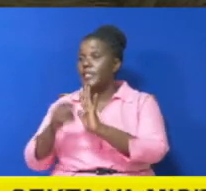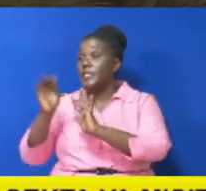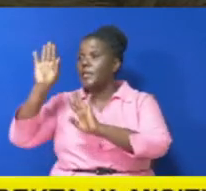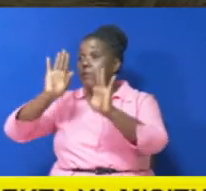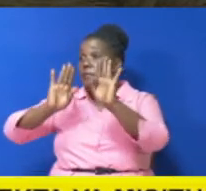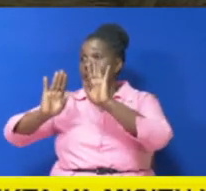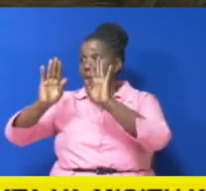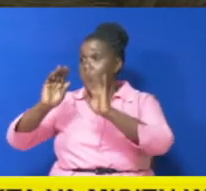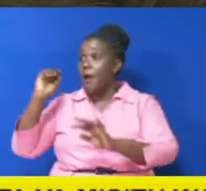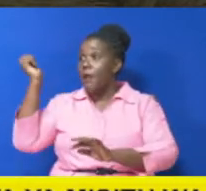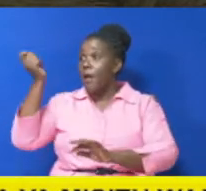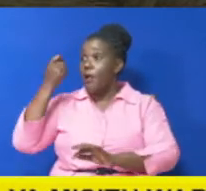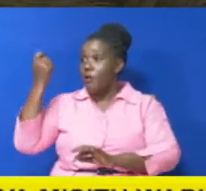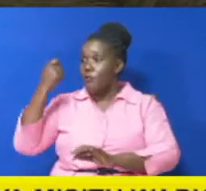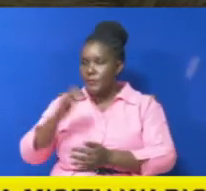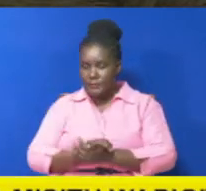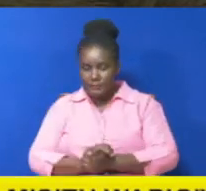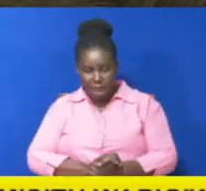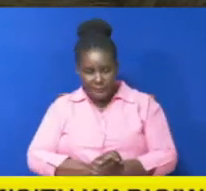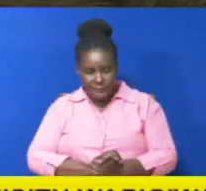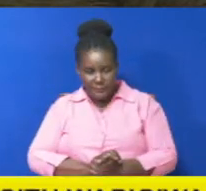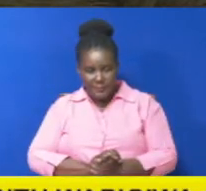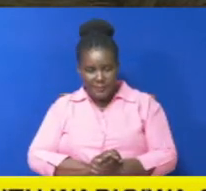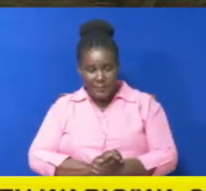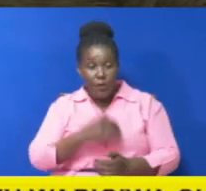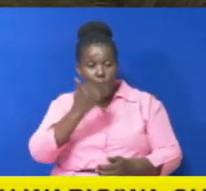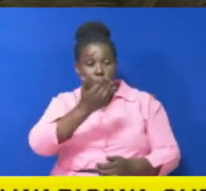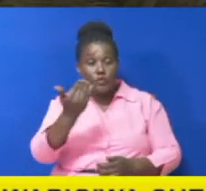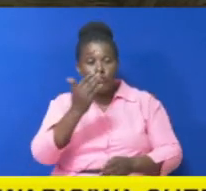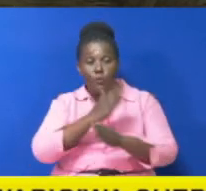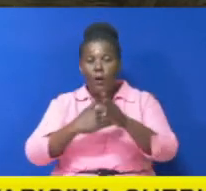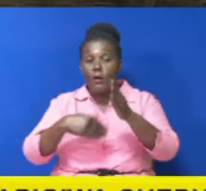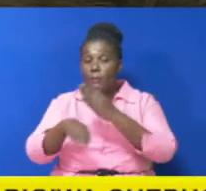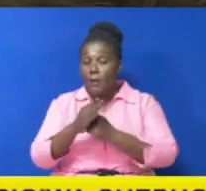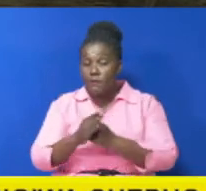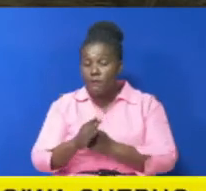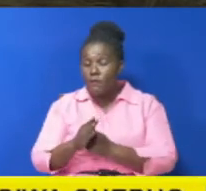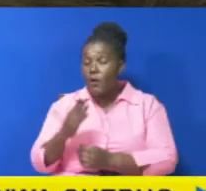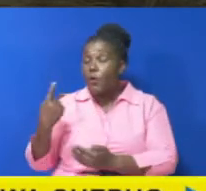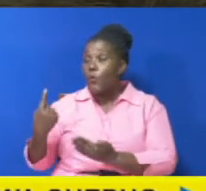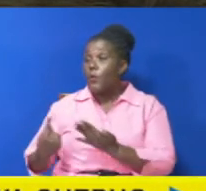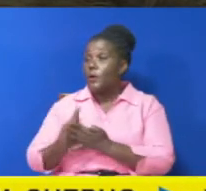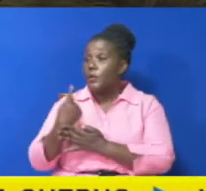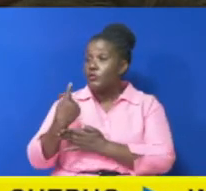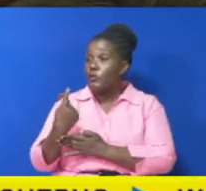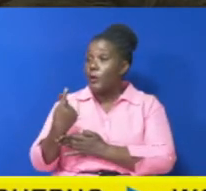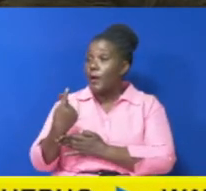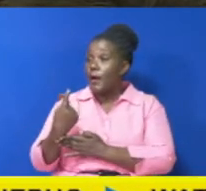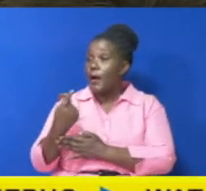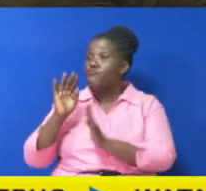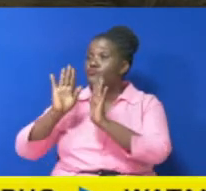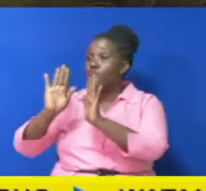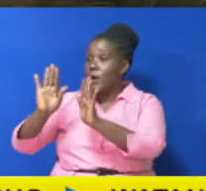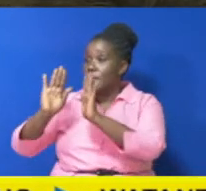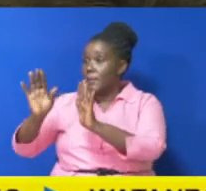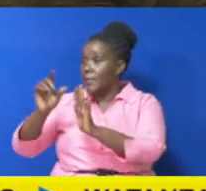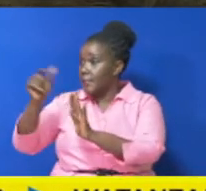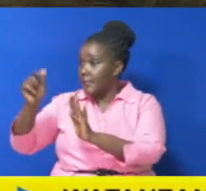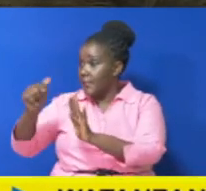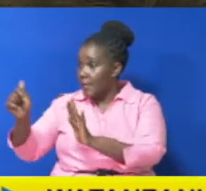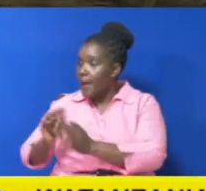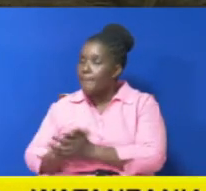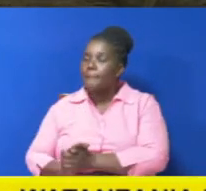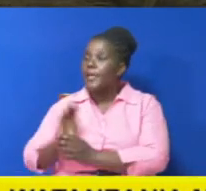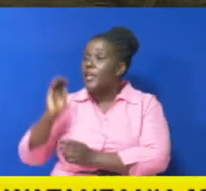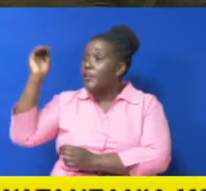ambapo watoto walemavu wanachukuliwa mikoa ya Mwanza,